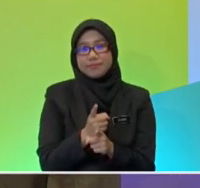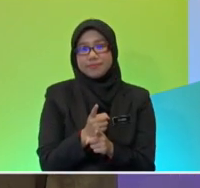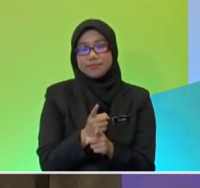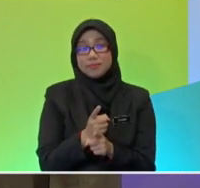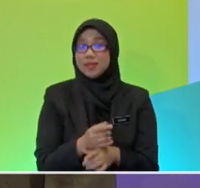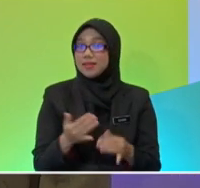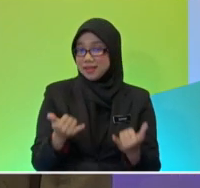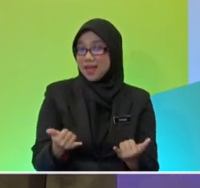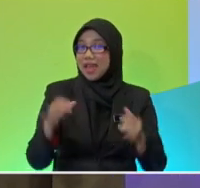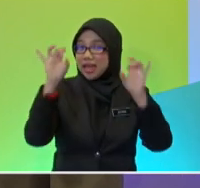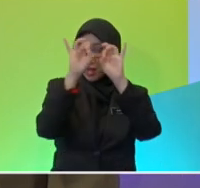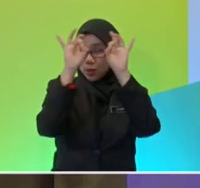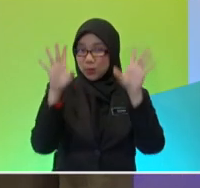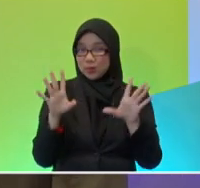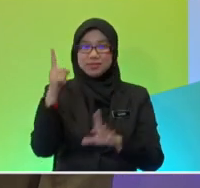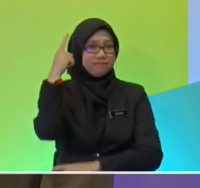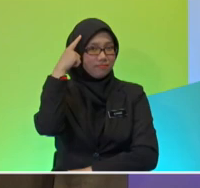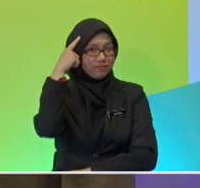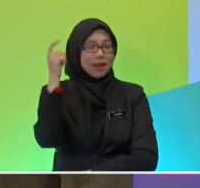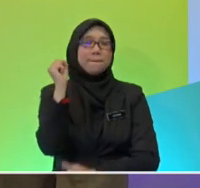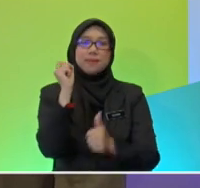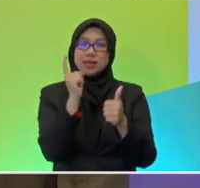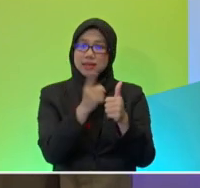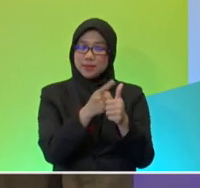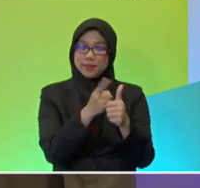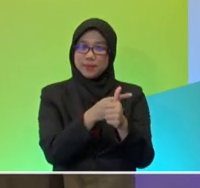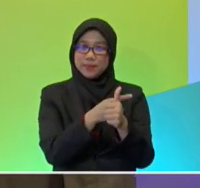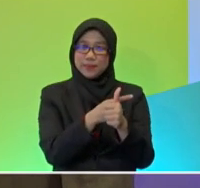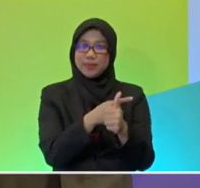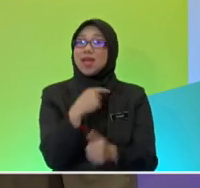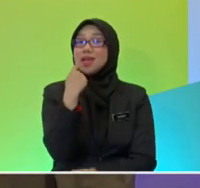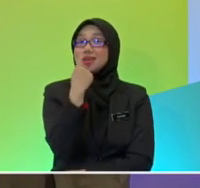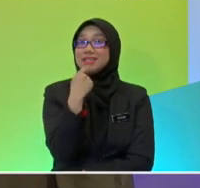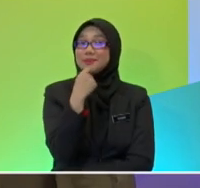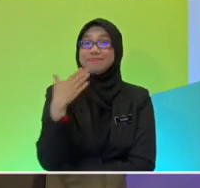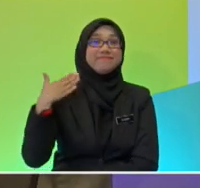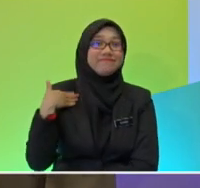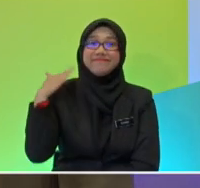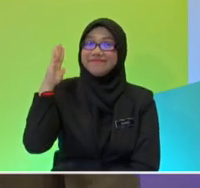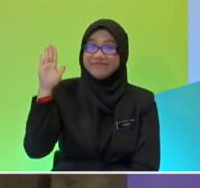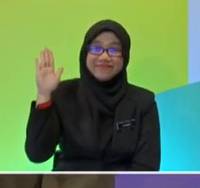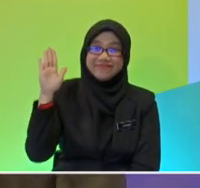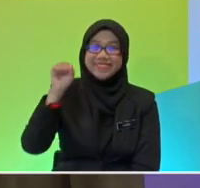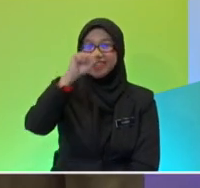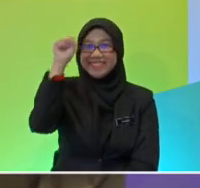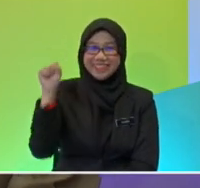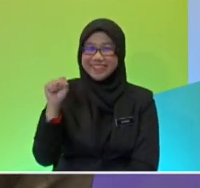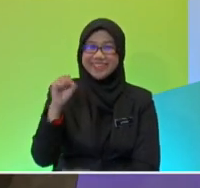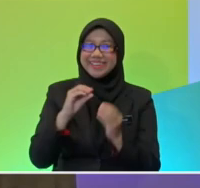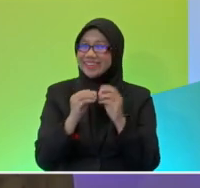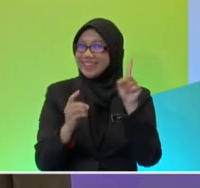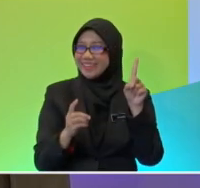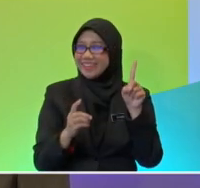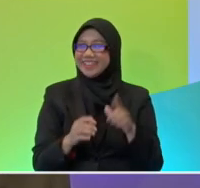uji Minda yang pertama siapa Nak jawab untuk soal lain ujian Bunda yang pertama